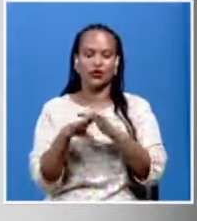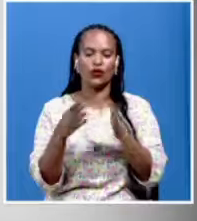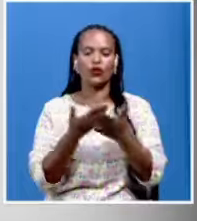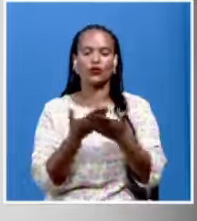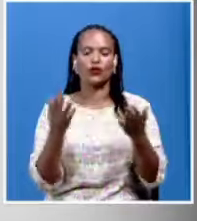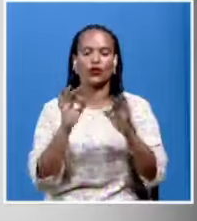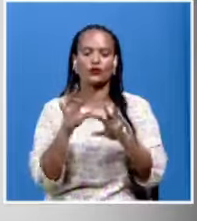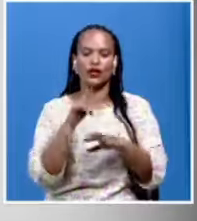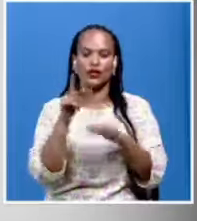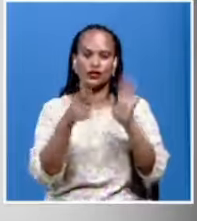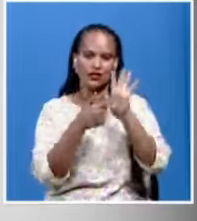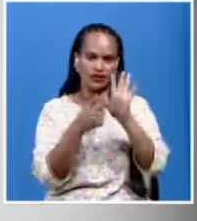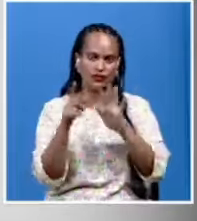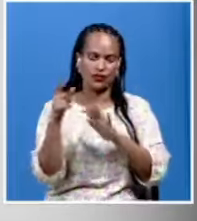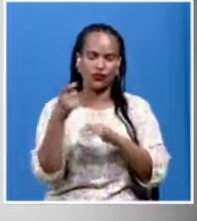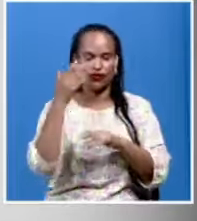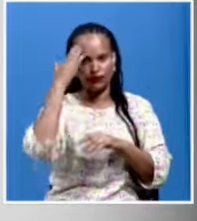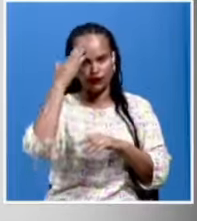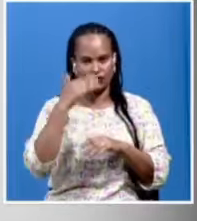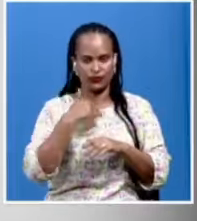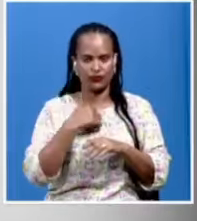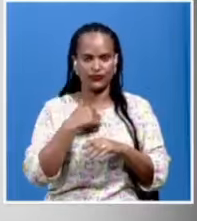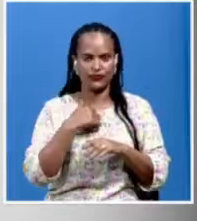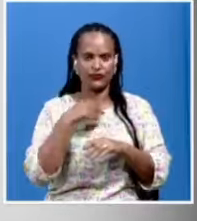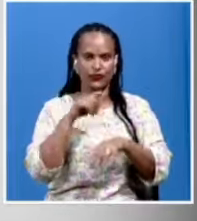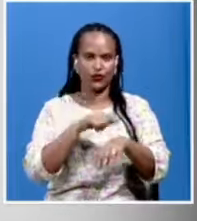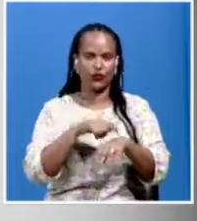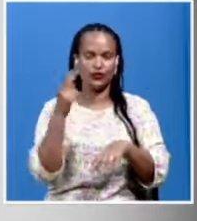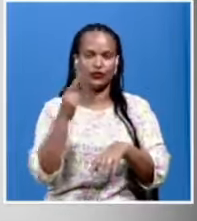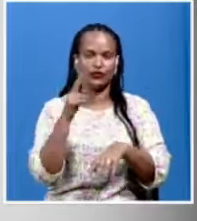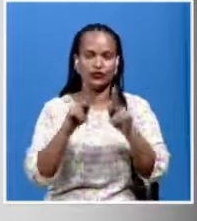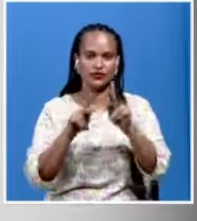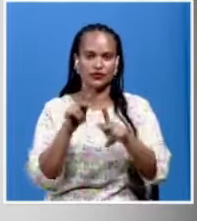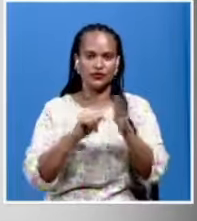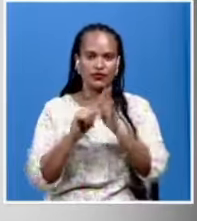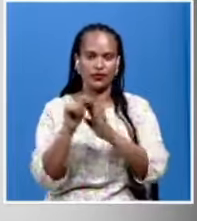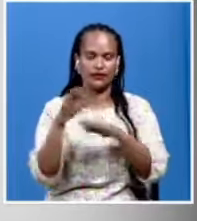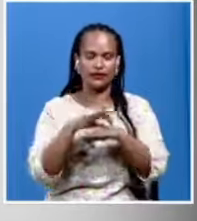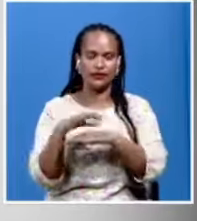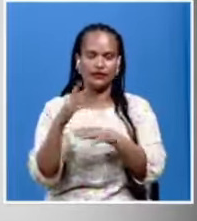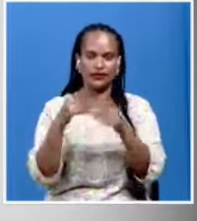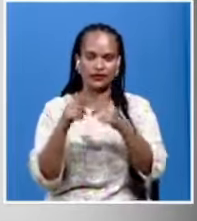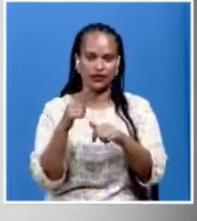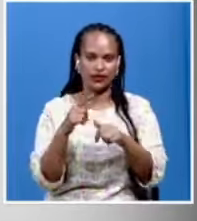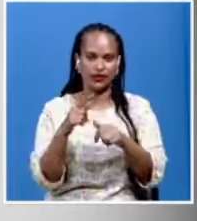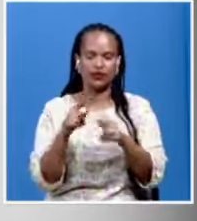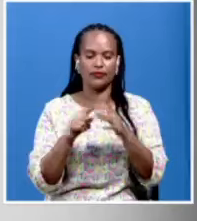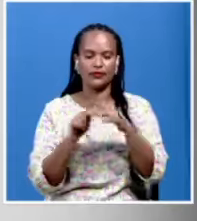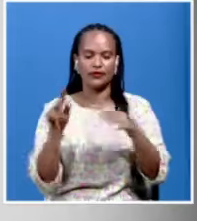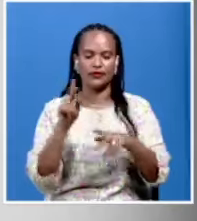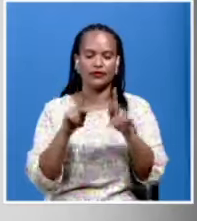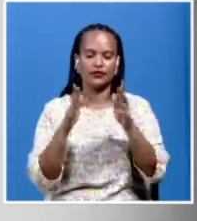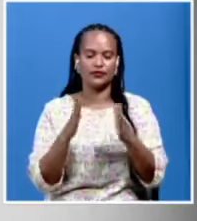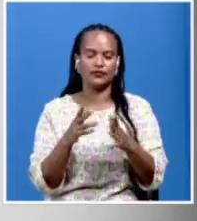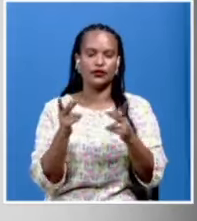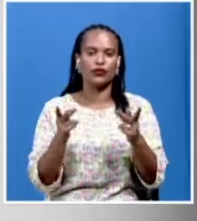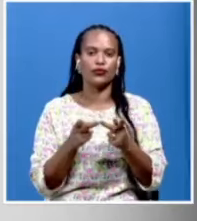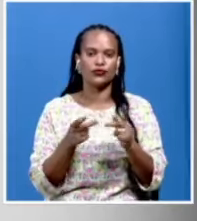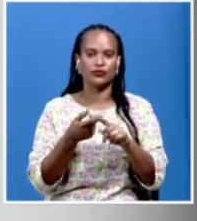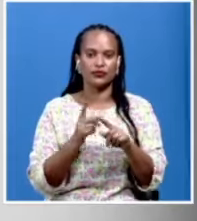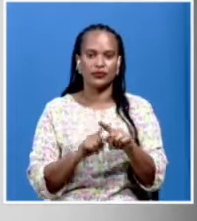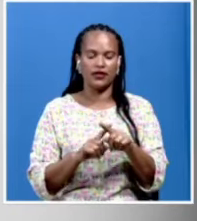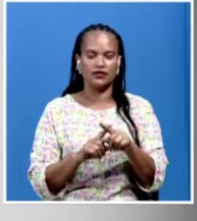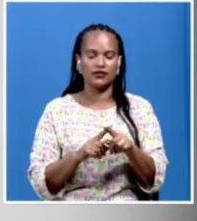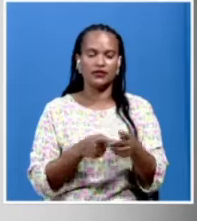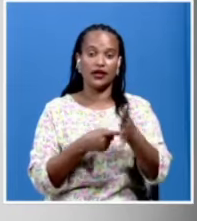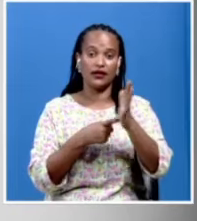ጉዳይ ከምዘየለ ዘንፀባርቕ ምዃኑ የፍሊጡ ዘሎ እዋናዊ ረብሓ ህዝቢ ትግራይ ላዕላውነትን ምርግጋፅ ተመዛባለ ህዝቢ ናብ መረበቱ